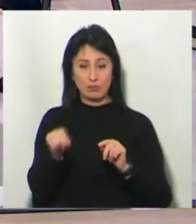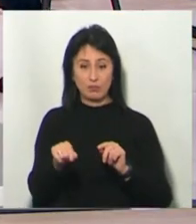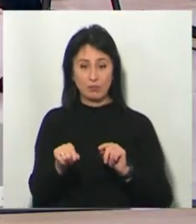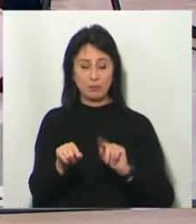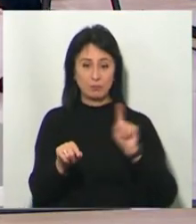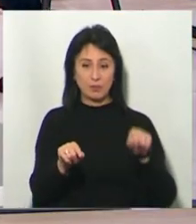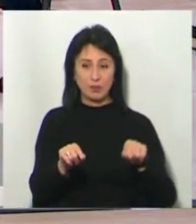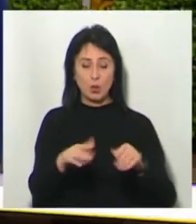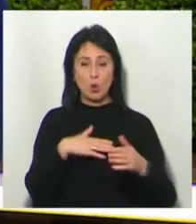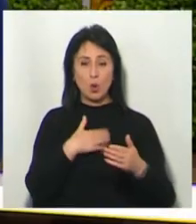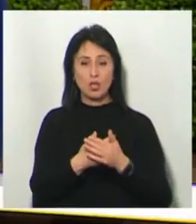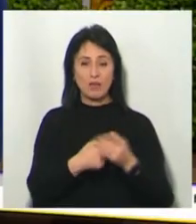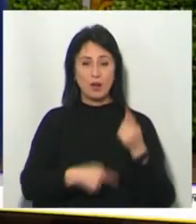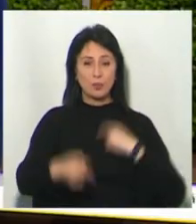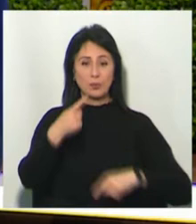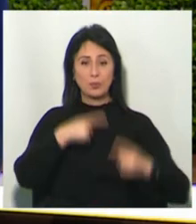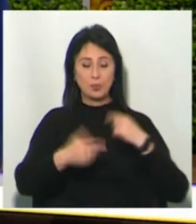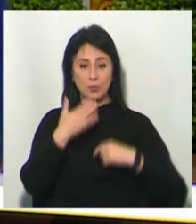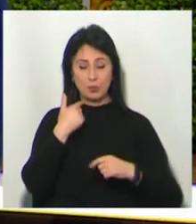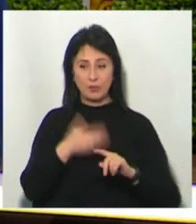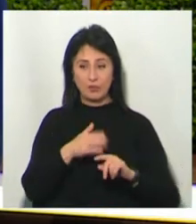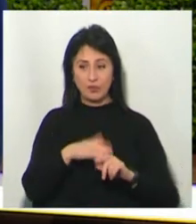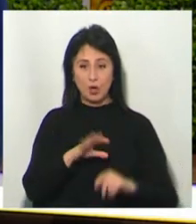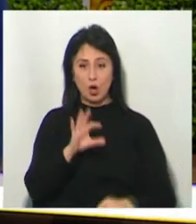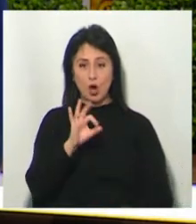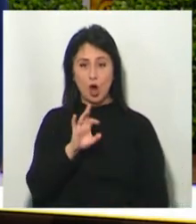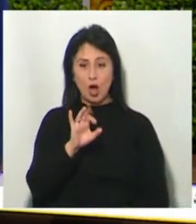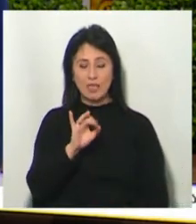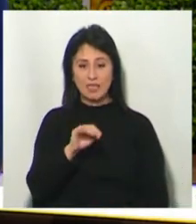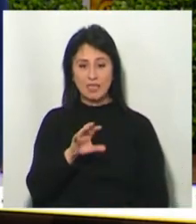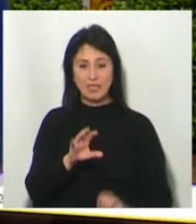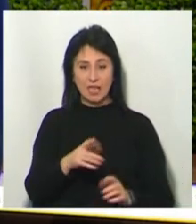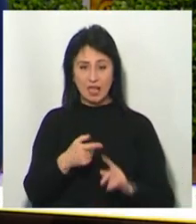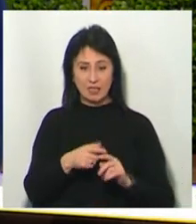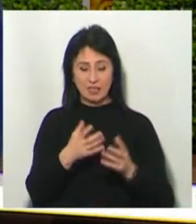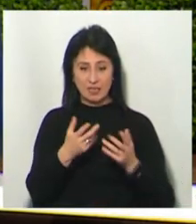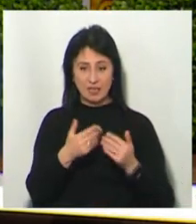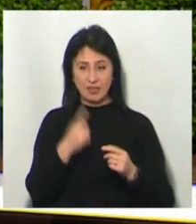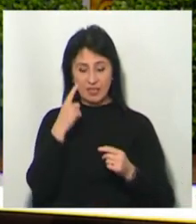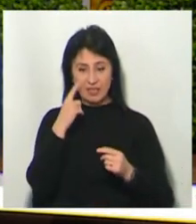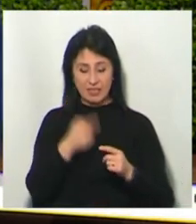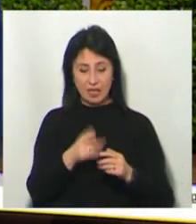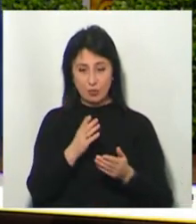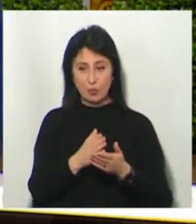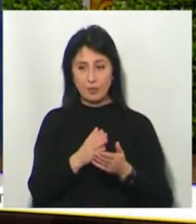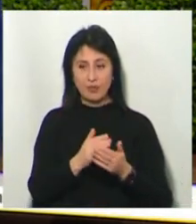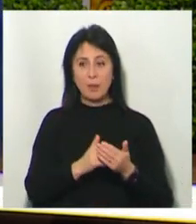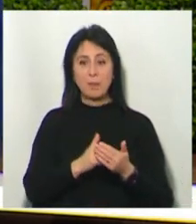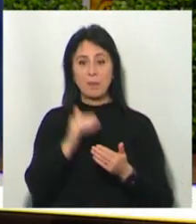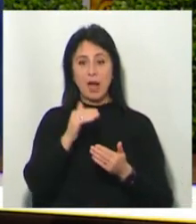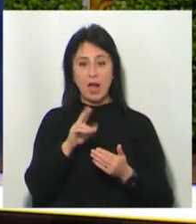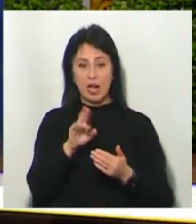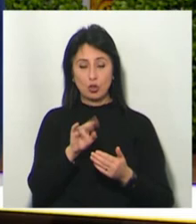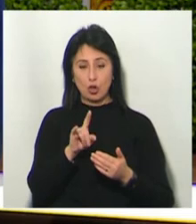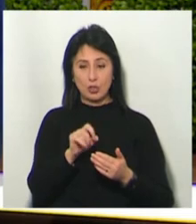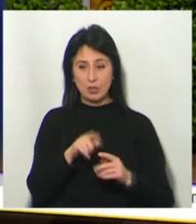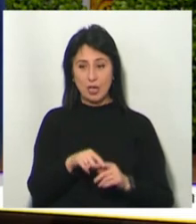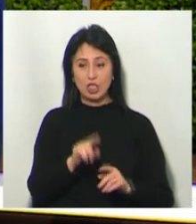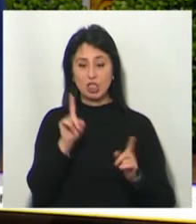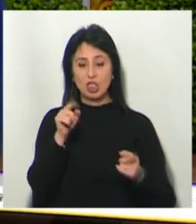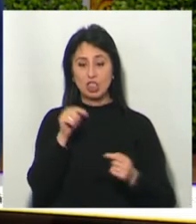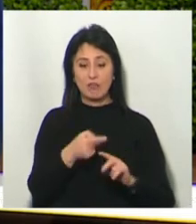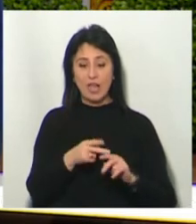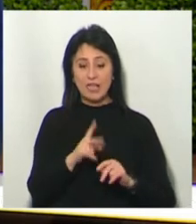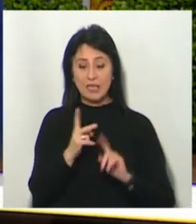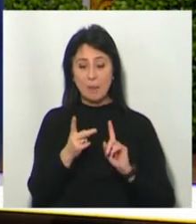სისტემის აქტივაციის კუთხით, ასევე ის წარმოადგენს ოქსიდაციური სტრესის ერთ-ერთ ინიციატორს, ასე ვთქვათ, მაღალი დოზით და